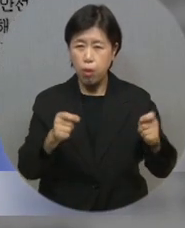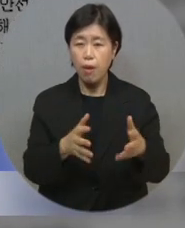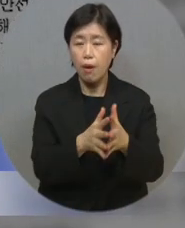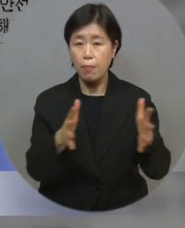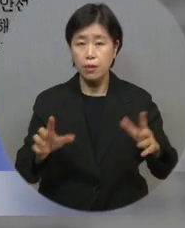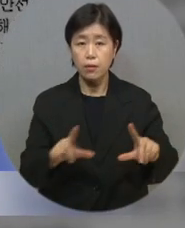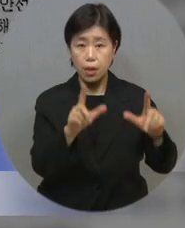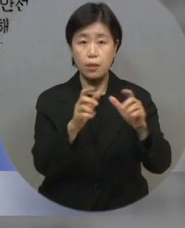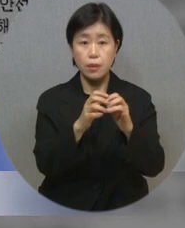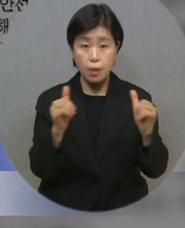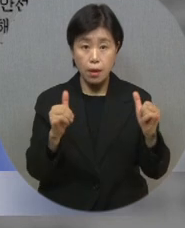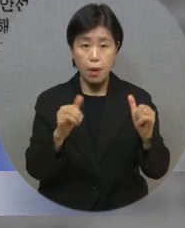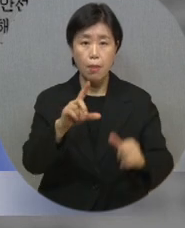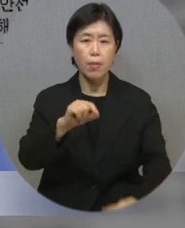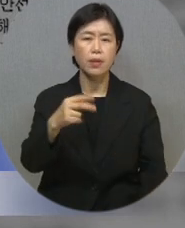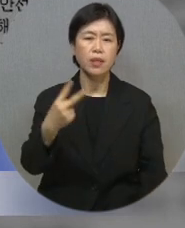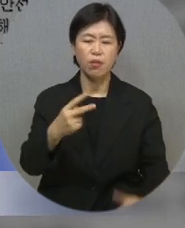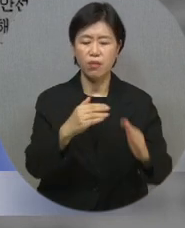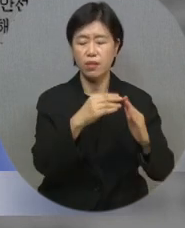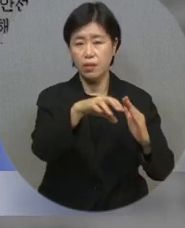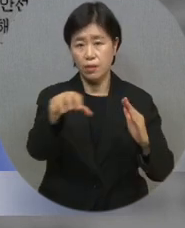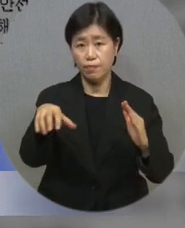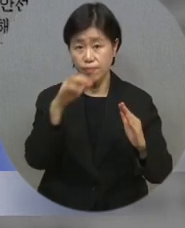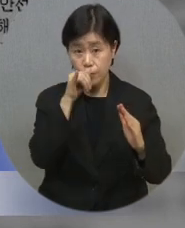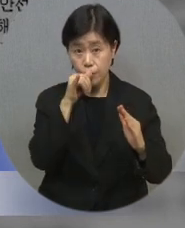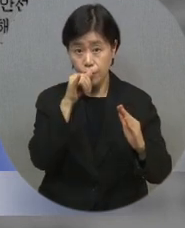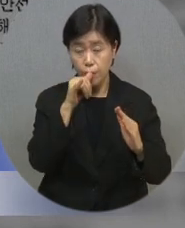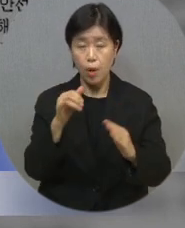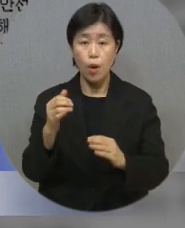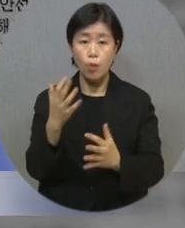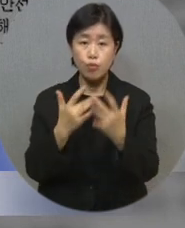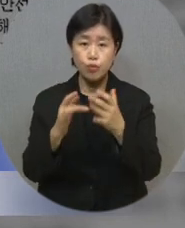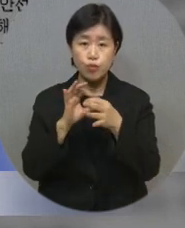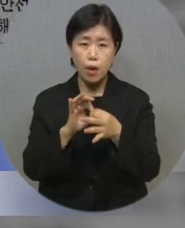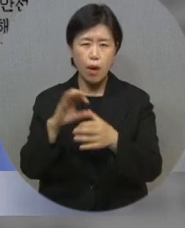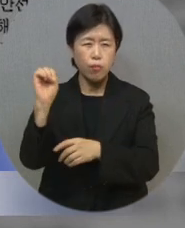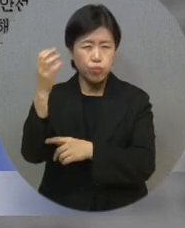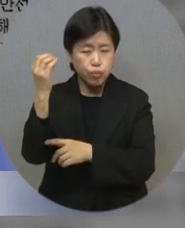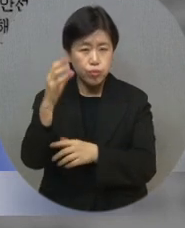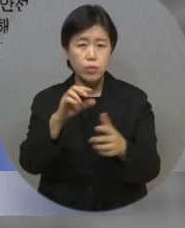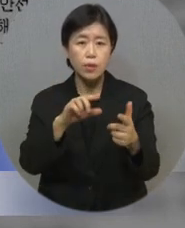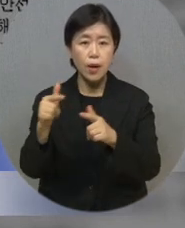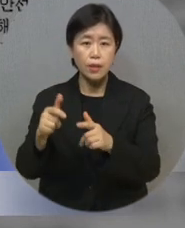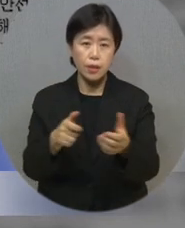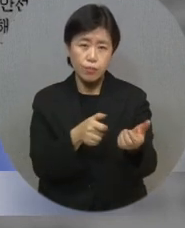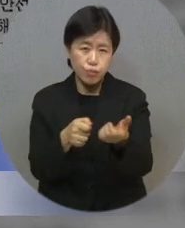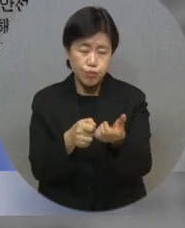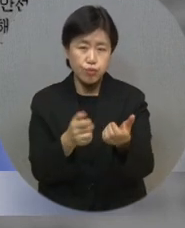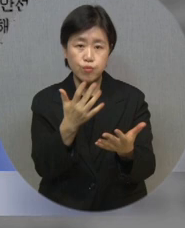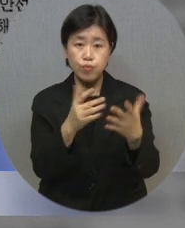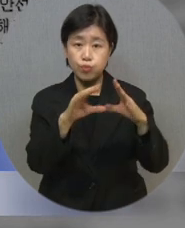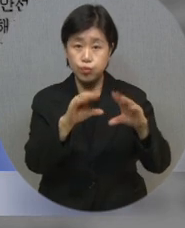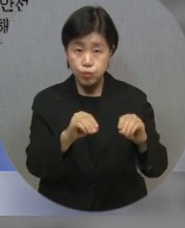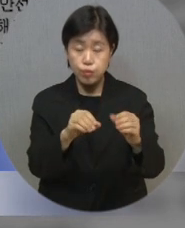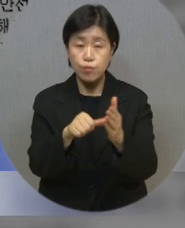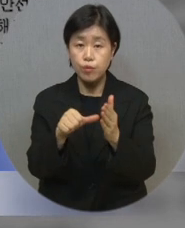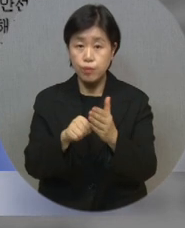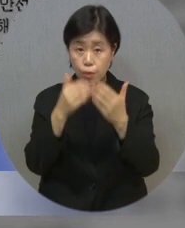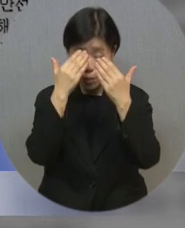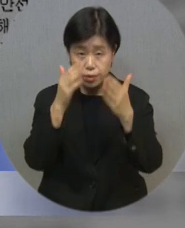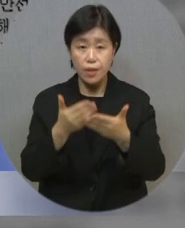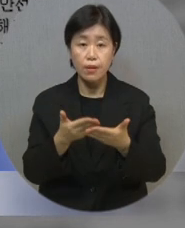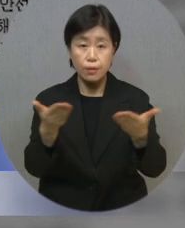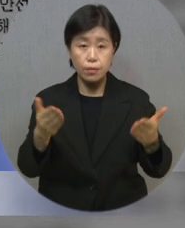도민은 만 2,000여 세대로 화재 경보기와 소화 용구 등을 무료로 보급한다고 말했습니다 아울러